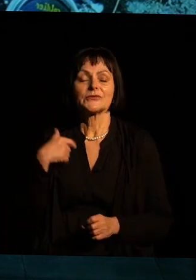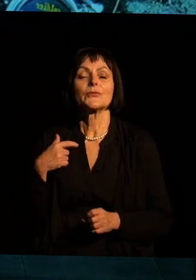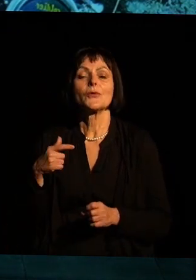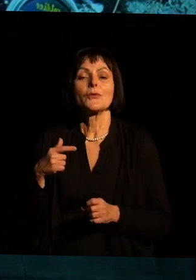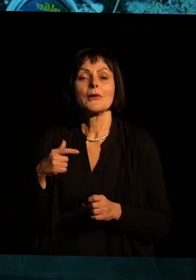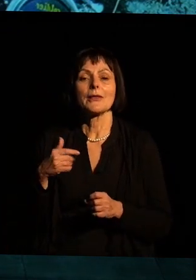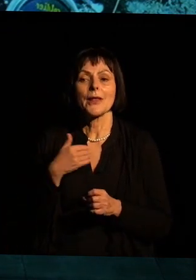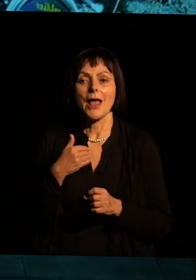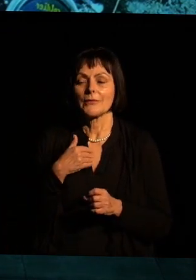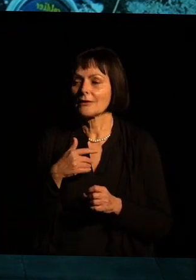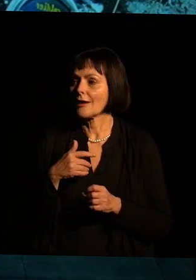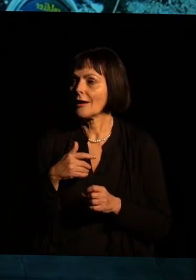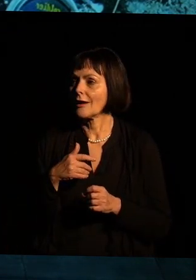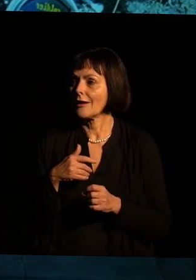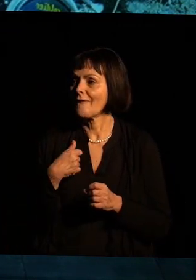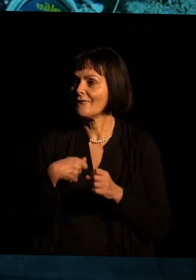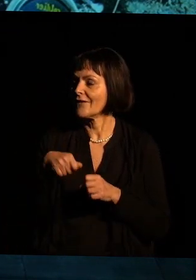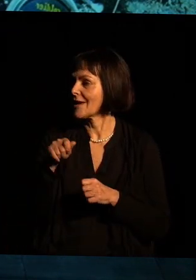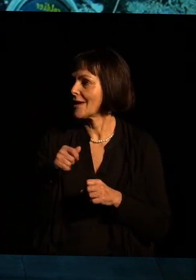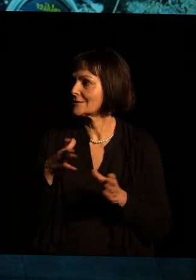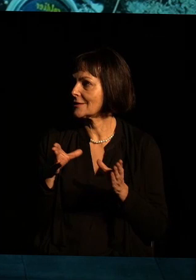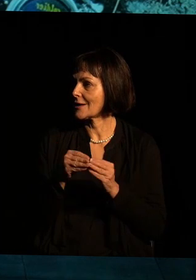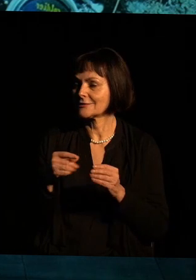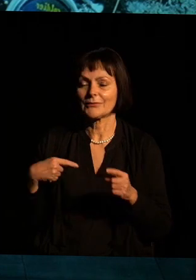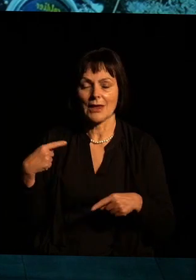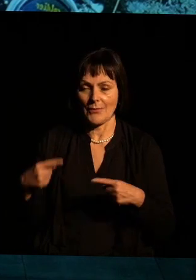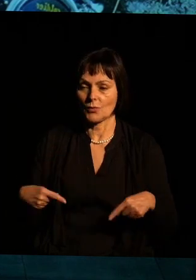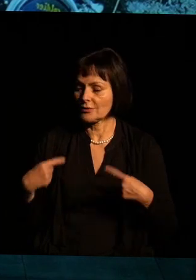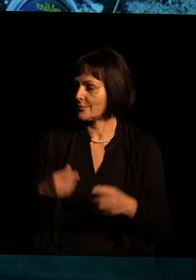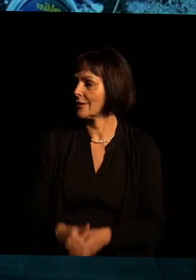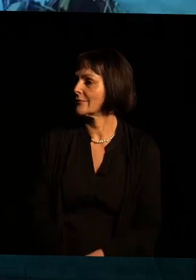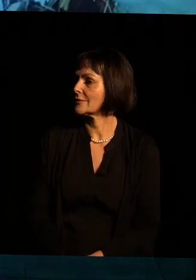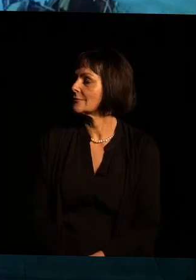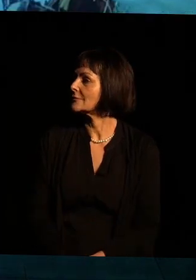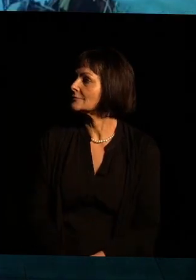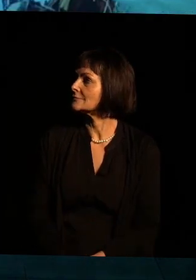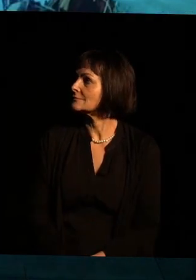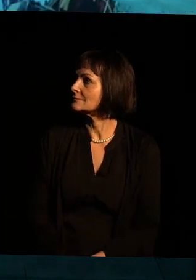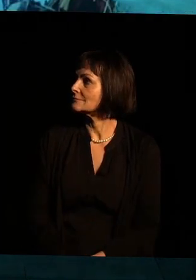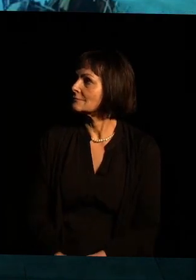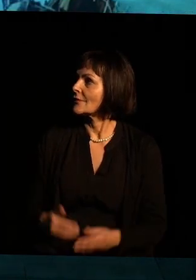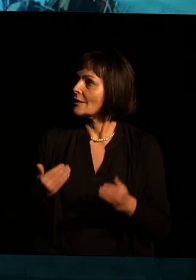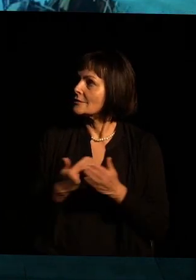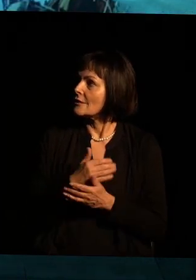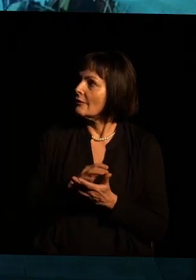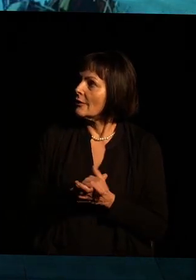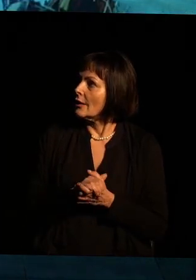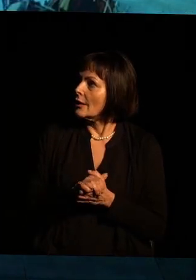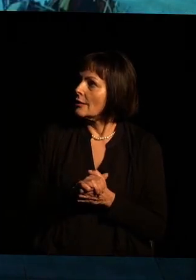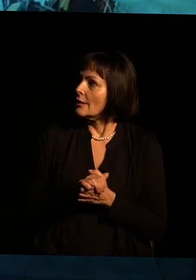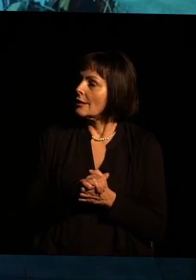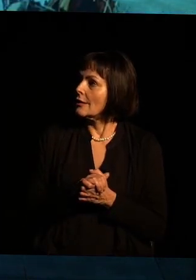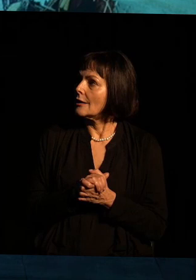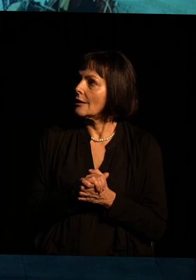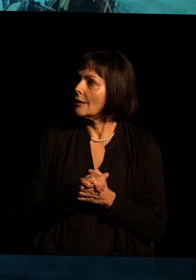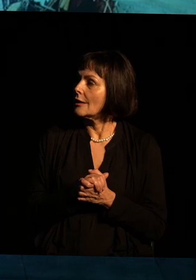właśnie te wyjazdy z nimi, z tymi niepełnosprawnymi. Skaczemy znowu, no bo czas